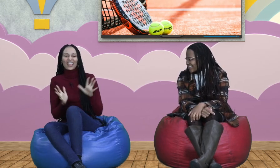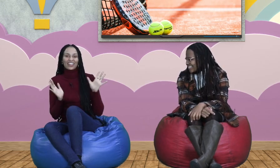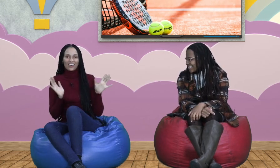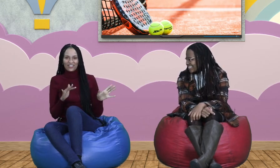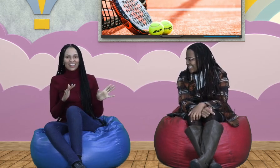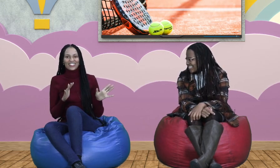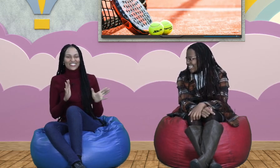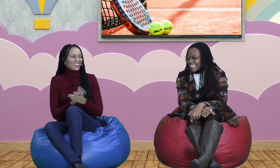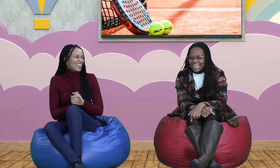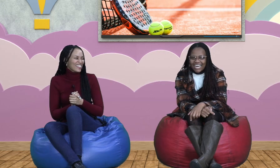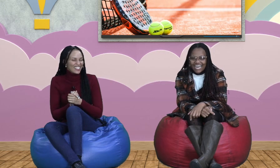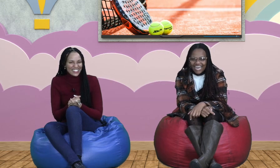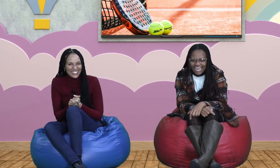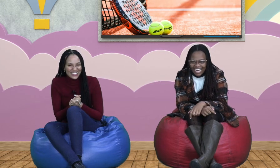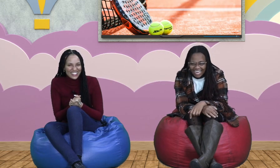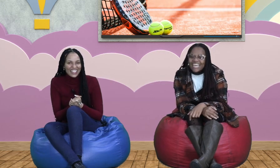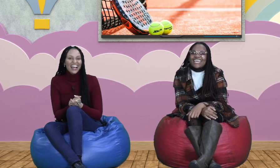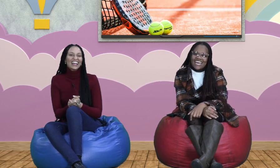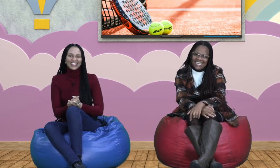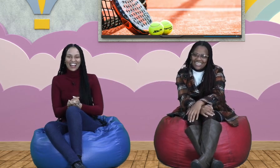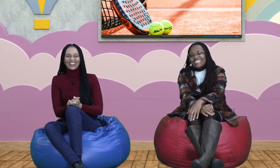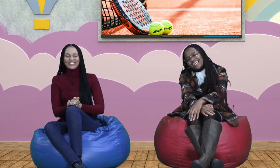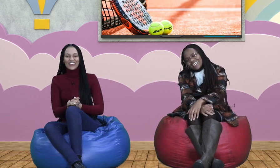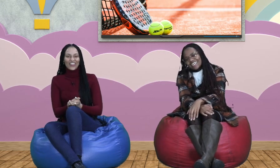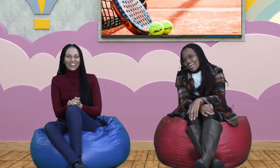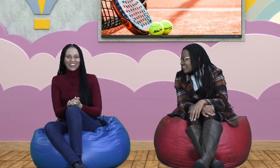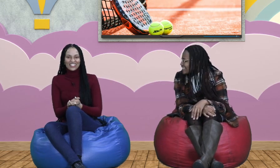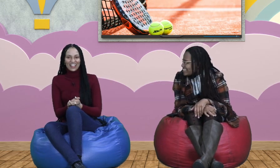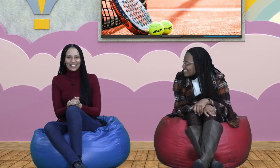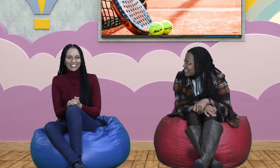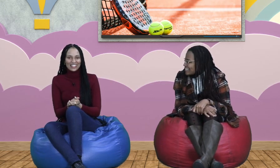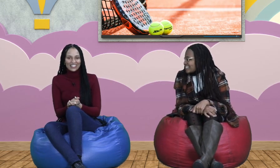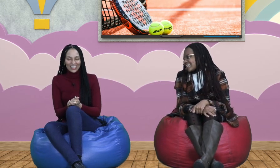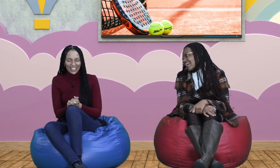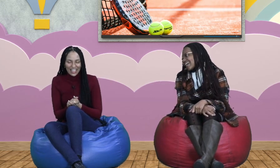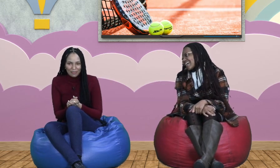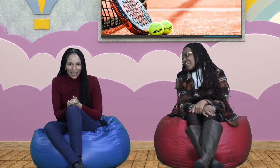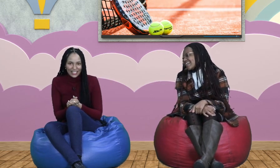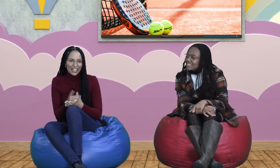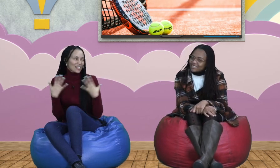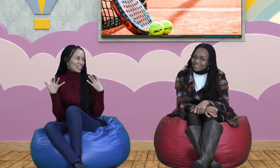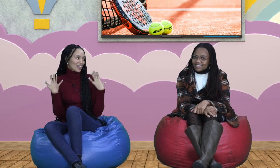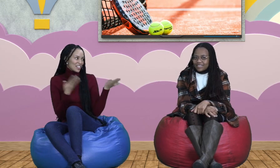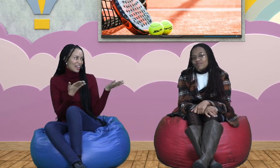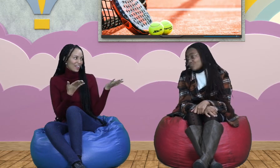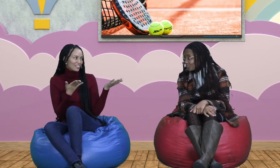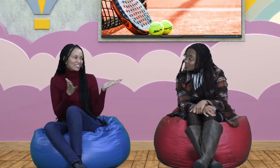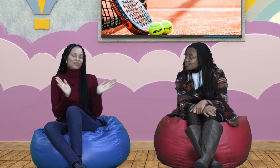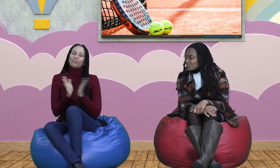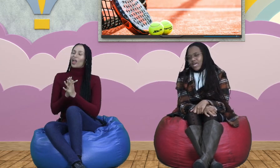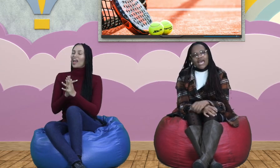jy sy hou van hy song? Ja, nee, natuurlik. Okay, ons sal hy liedjie sing. As jy gereed, maatjies, ek is reg. As jy